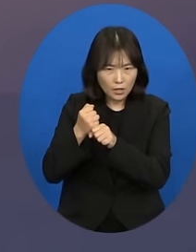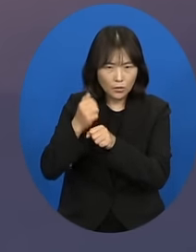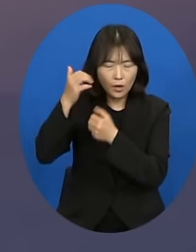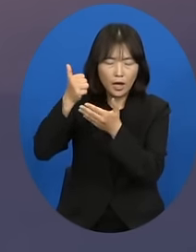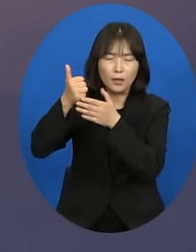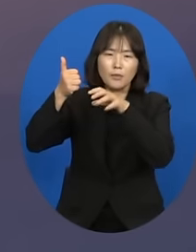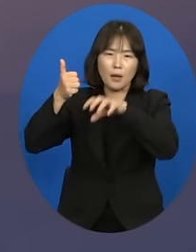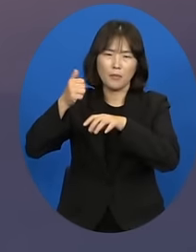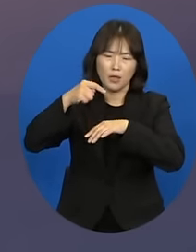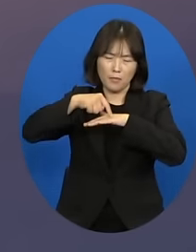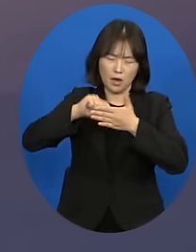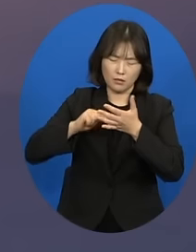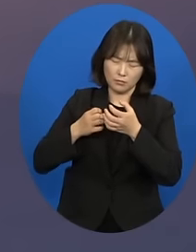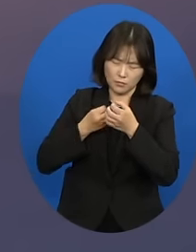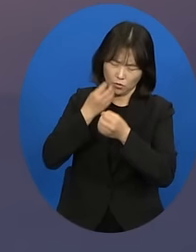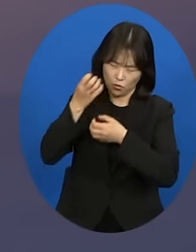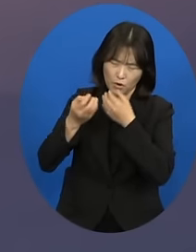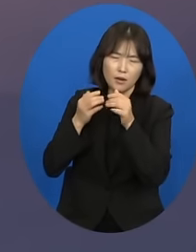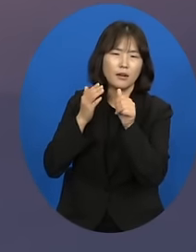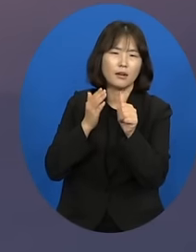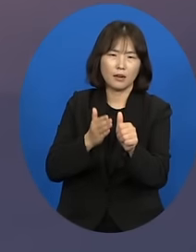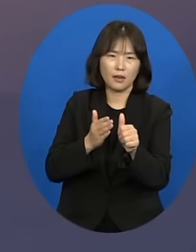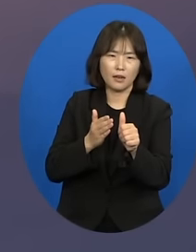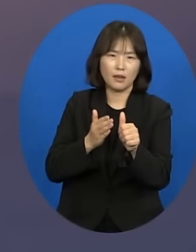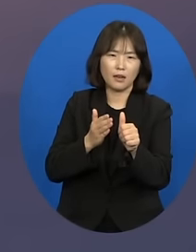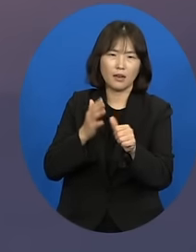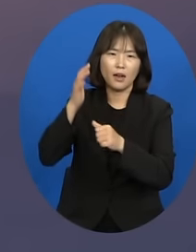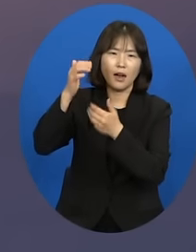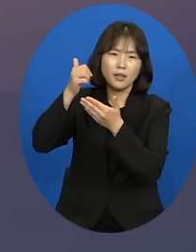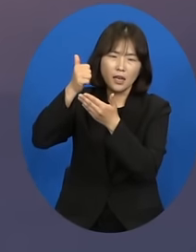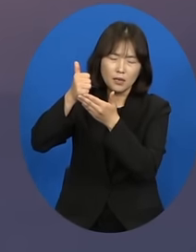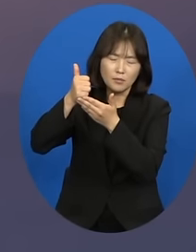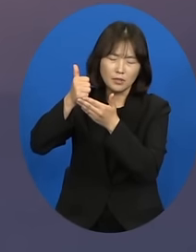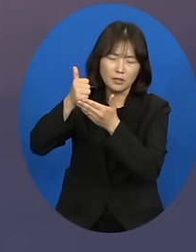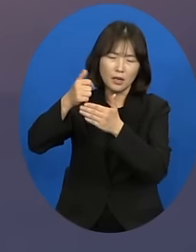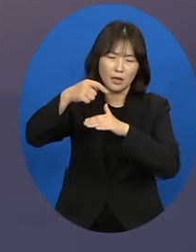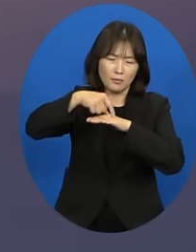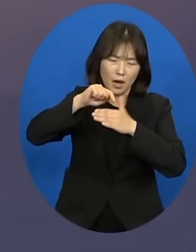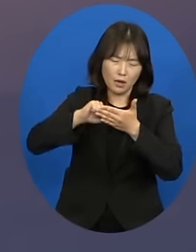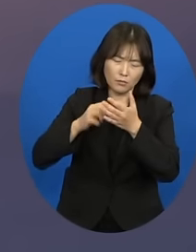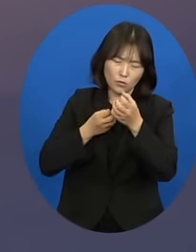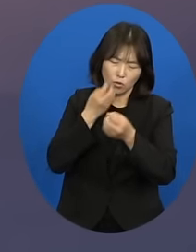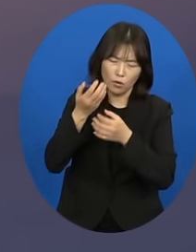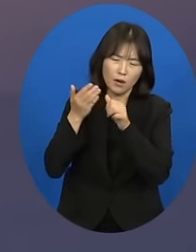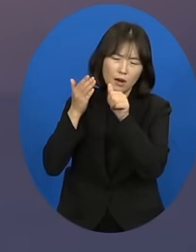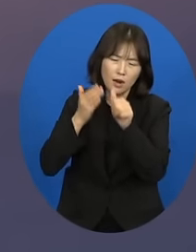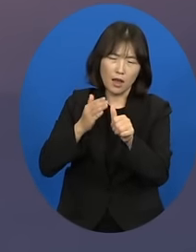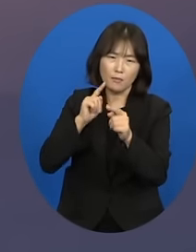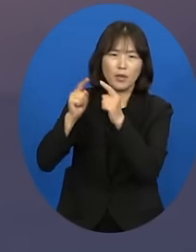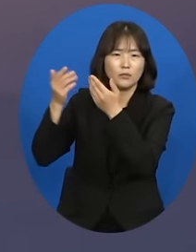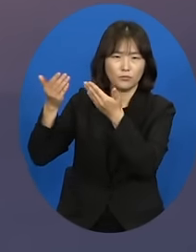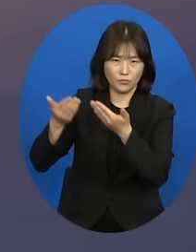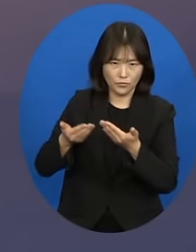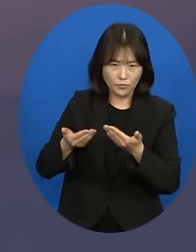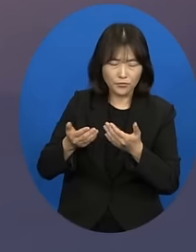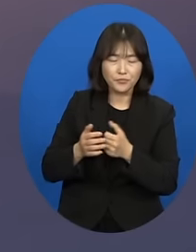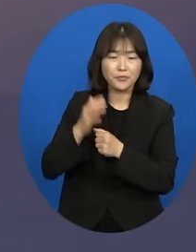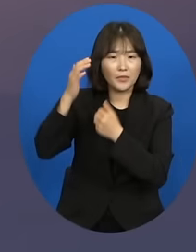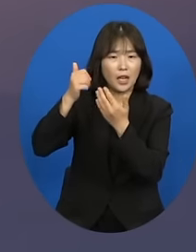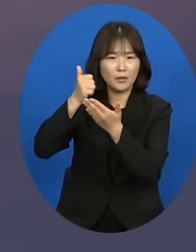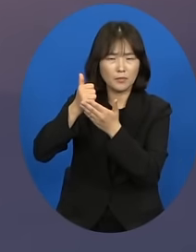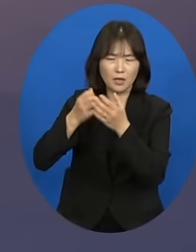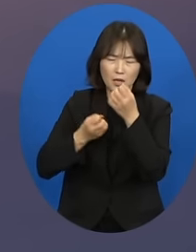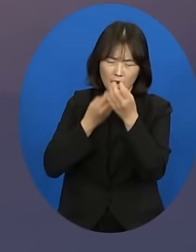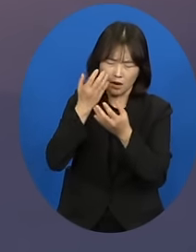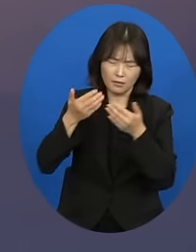마음을 토하라. 하나님은 그의 앞에 마음을 토하라고 우리에게 말씀하고 계십니다. 하나님께